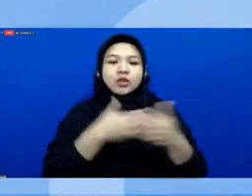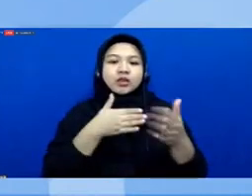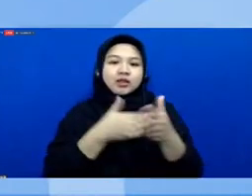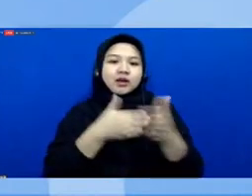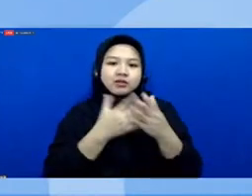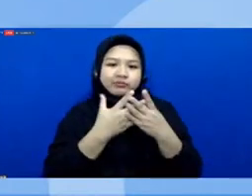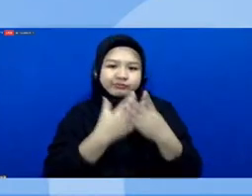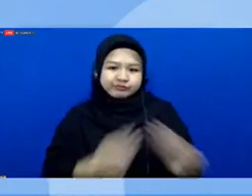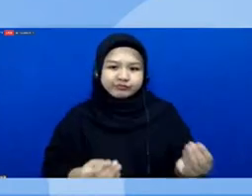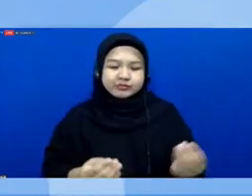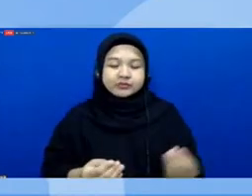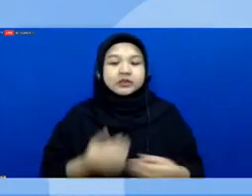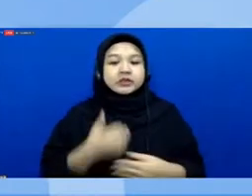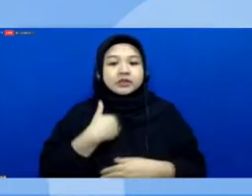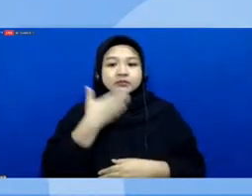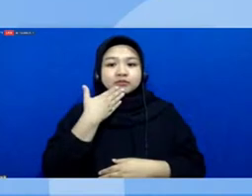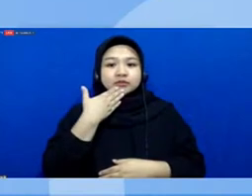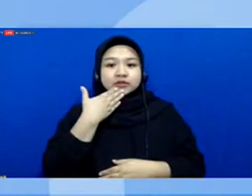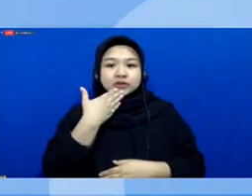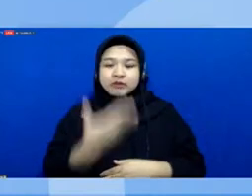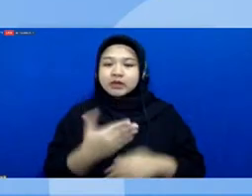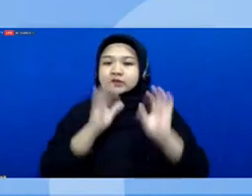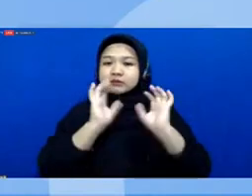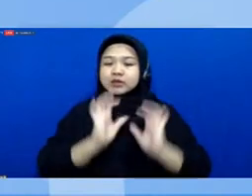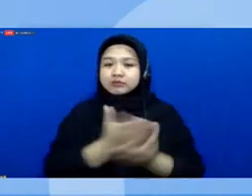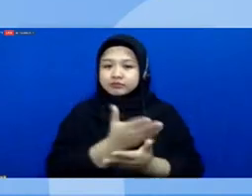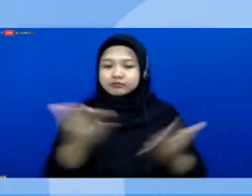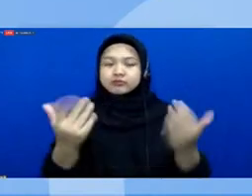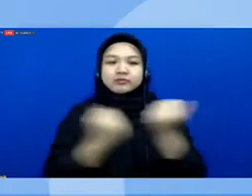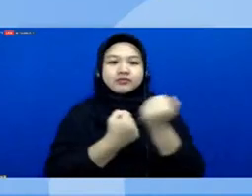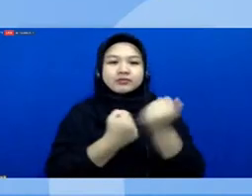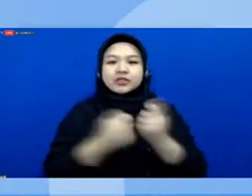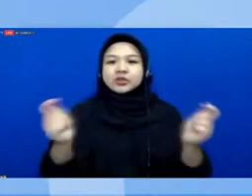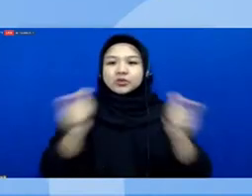and support, and wish you all the best going forward. Terima kasih banyak.